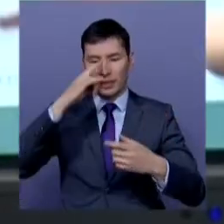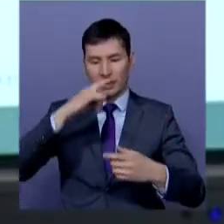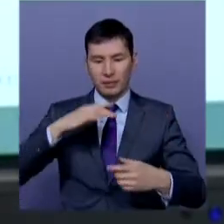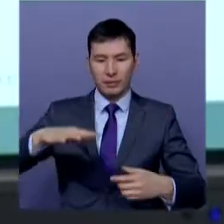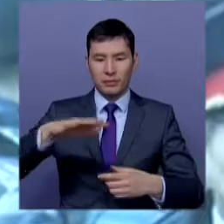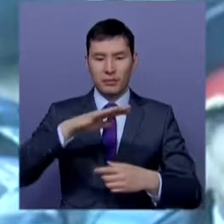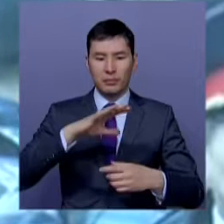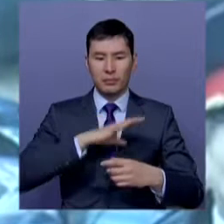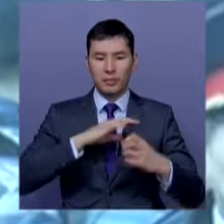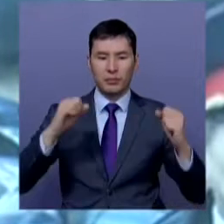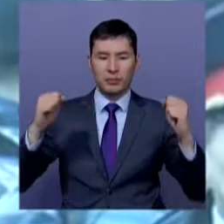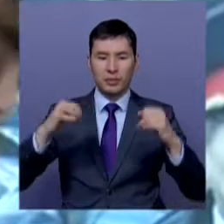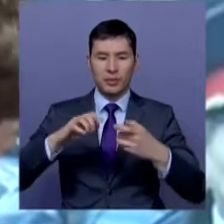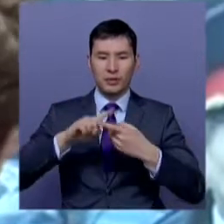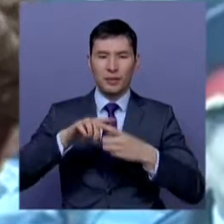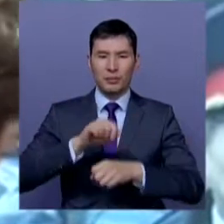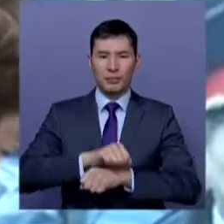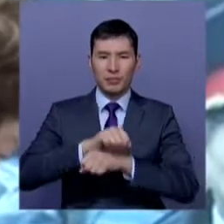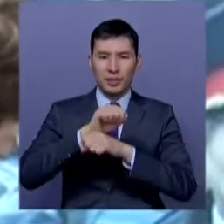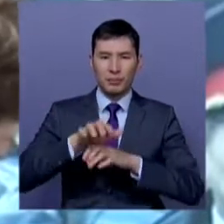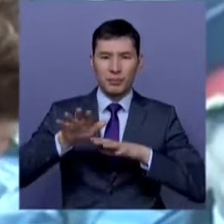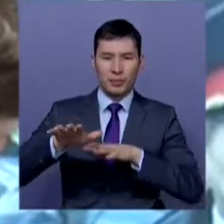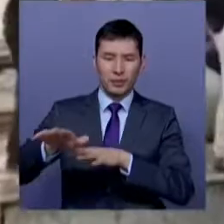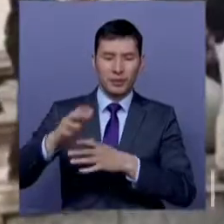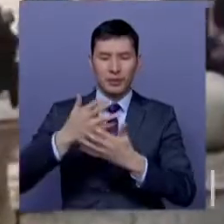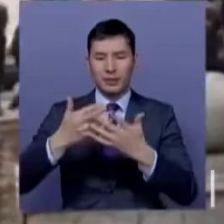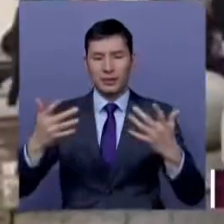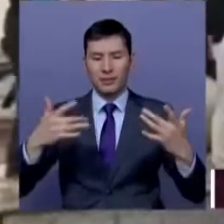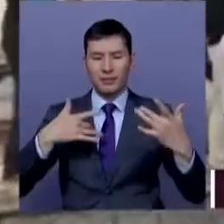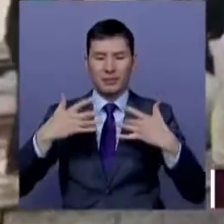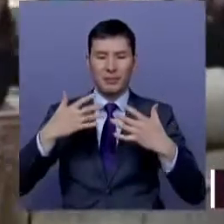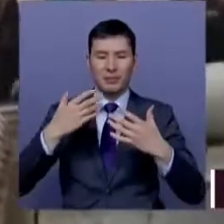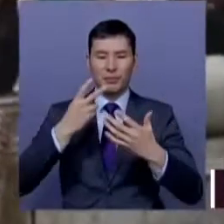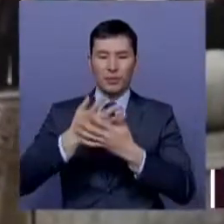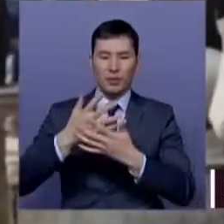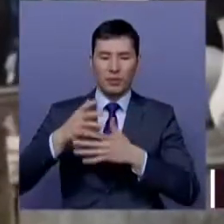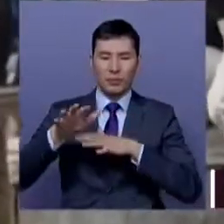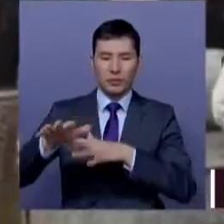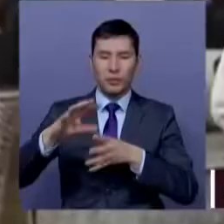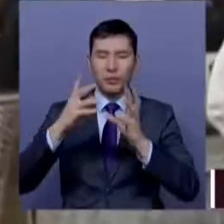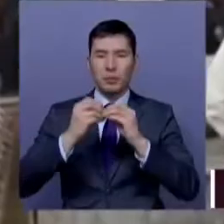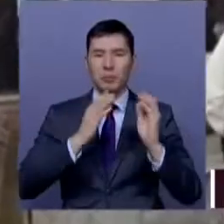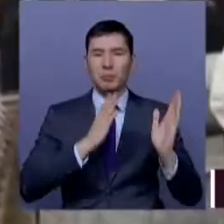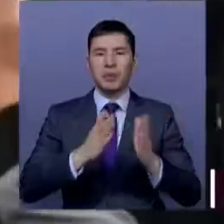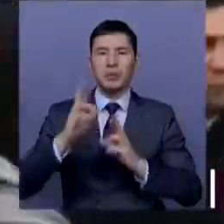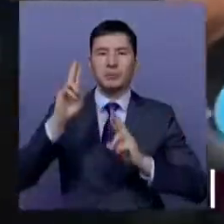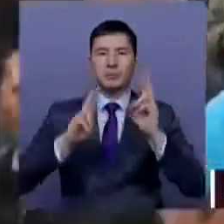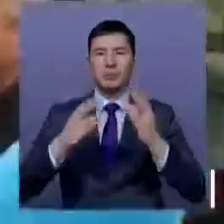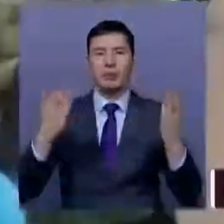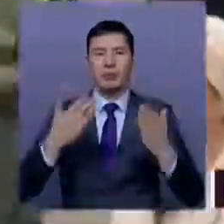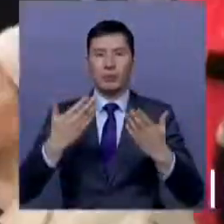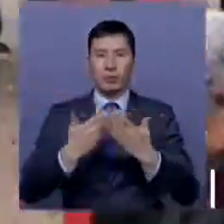бейбіт жиналыстар, митингілер, шерулер, пикеттер және демонстрациялар ұйымдастыру мен өткізу тәртібі туралы жаңа заң